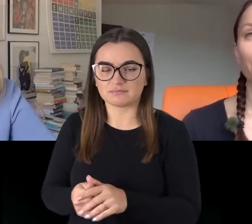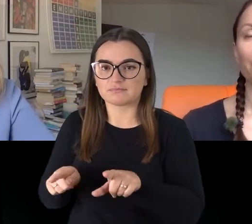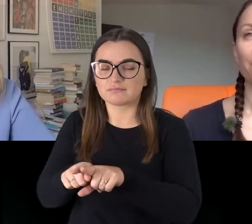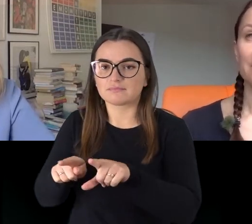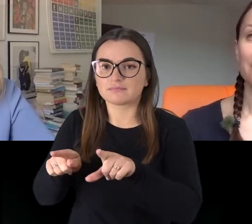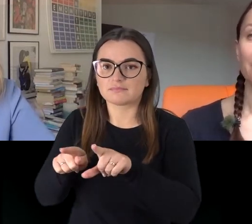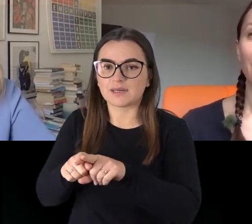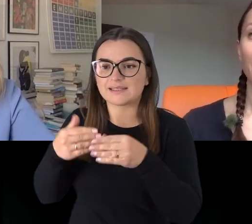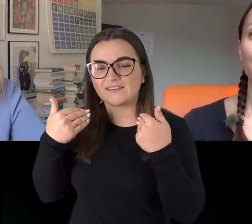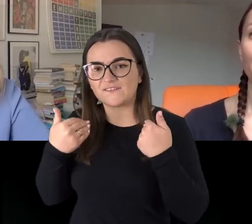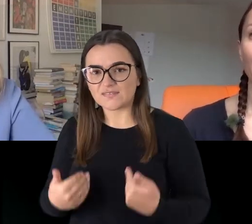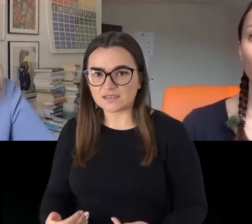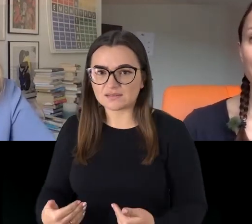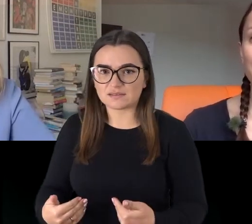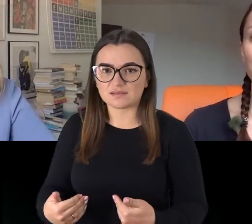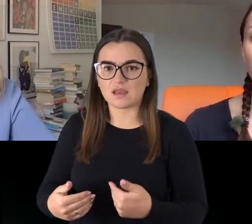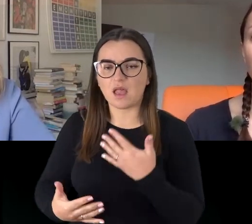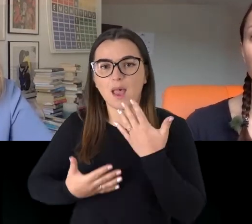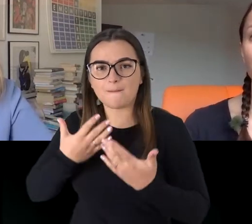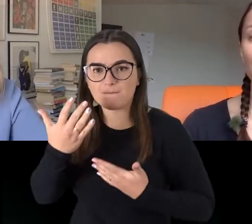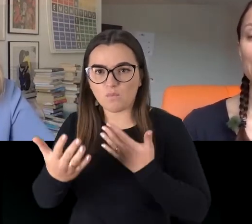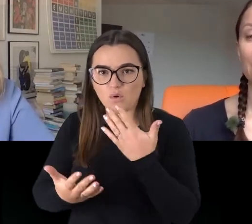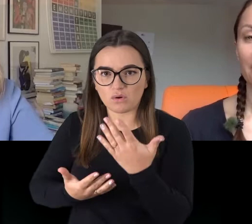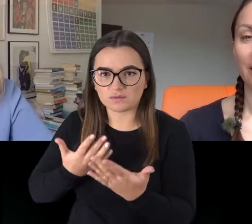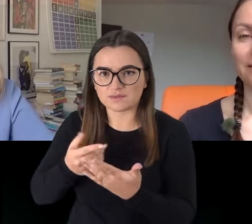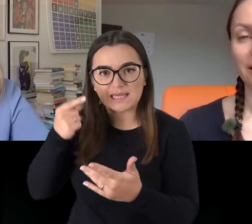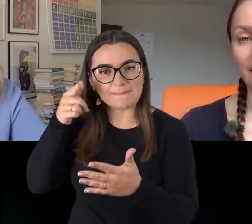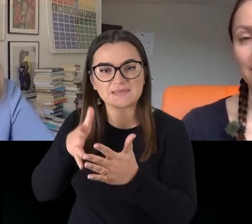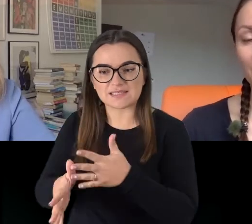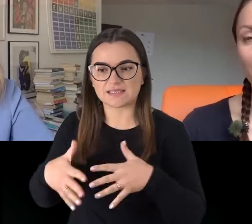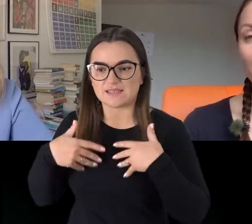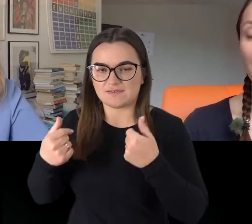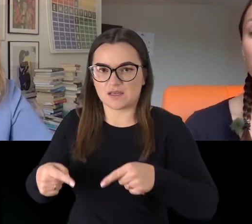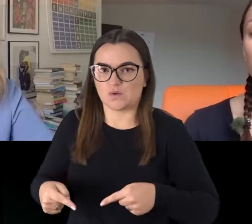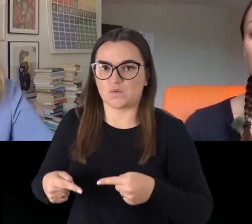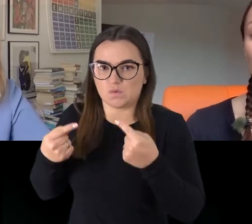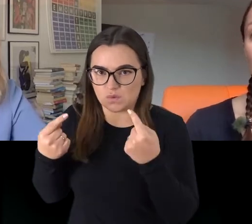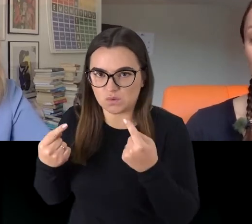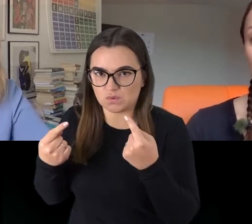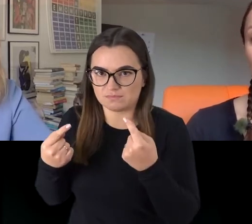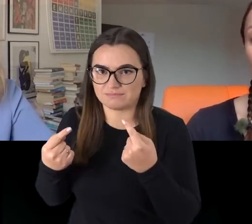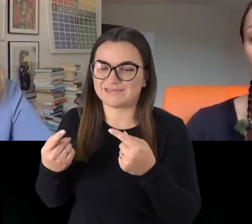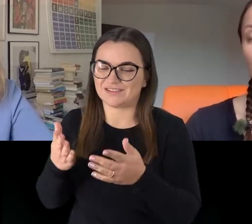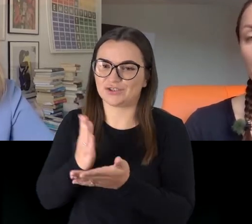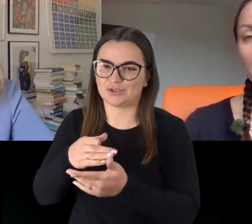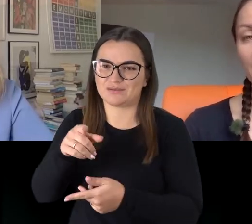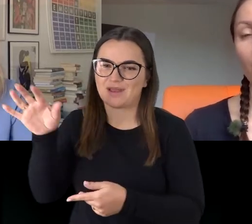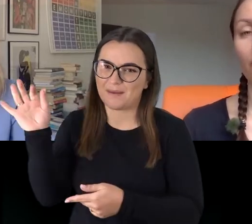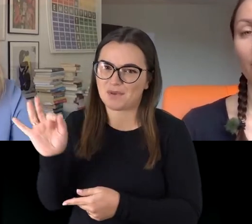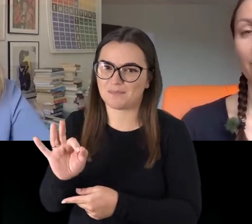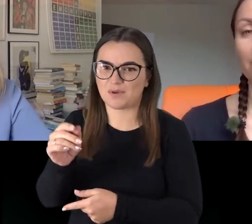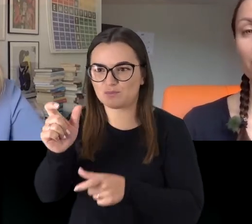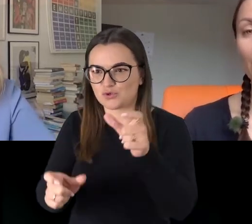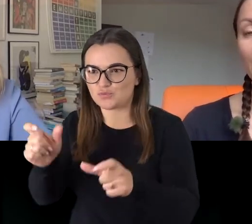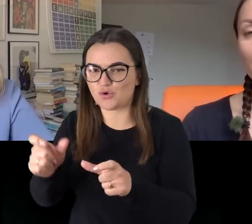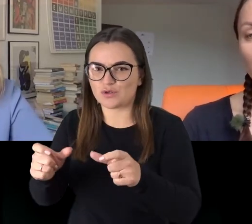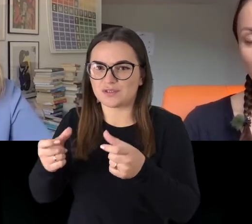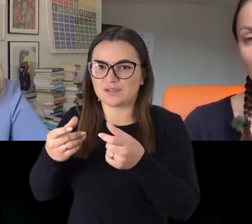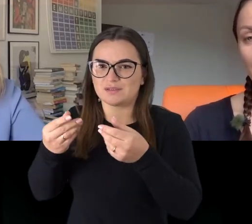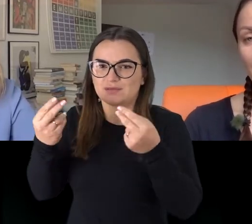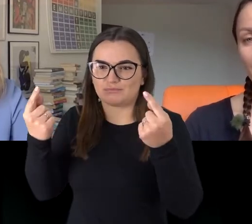Atgauti fizinę, emocinę, psichinę sveikatą, kurią dažnai prarandame, kai kovojame